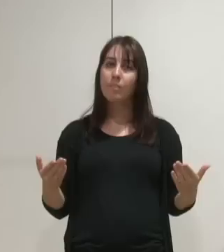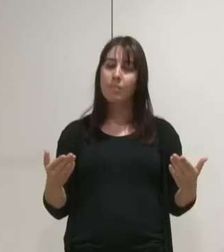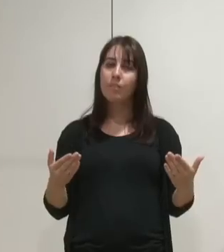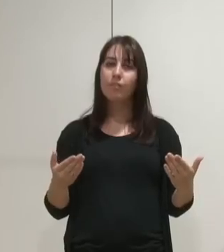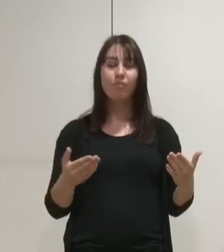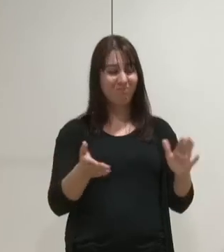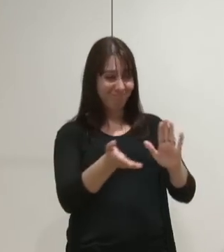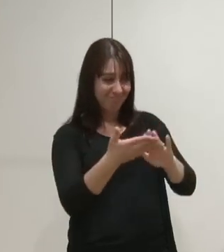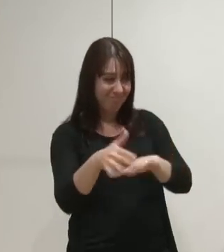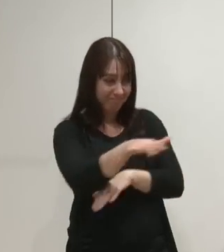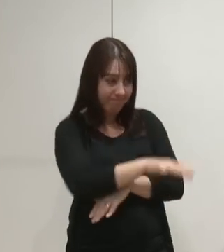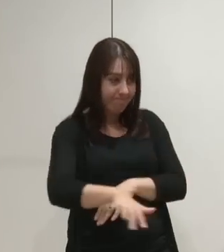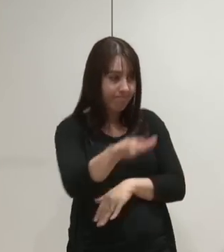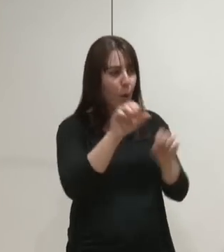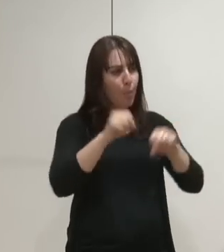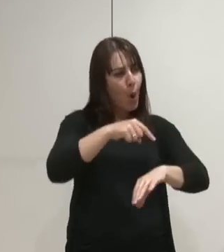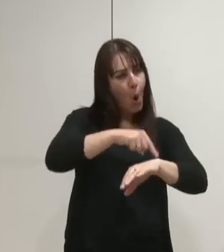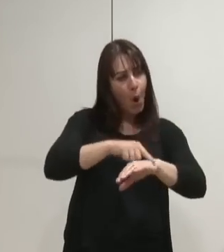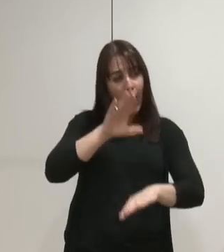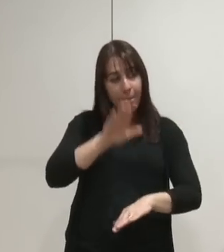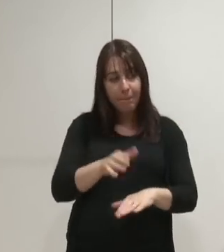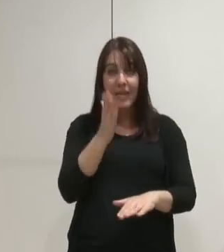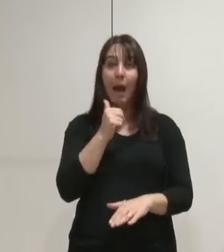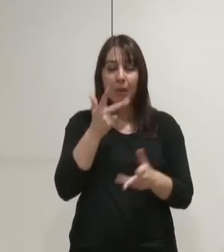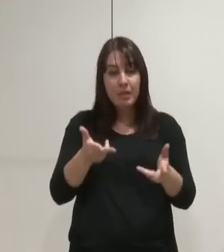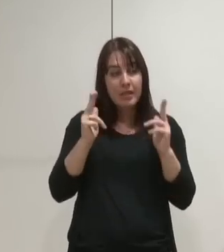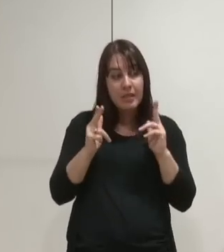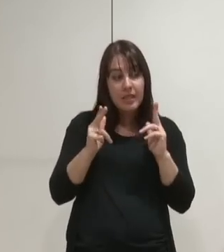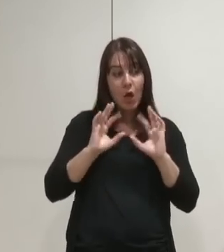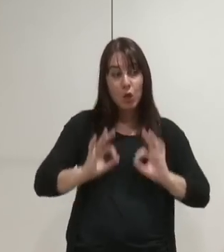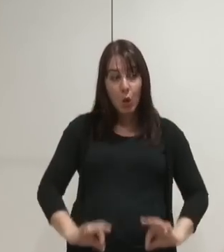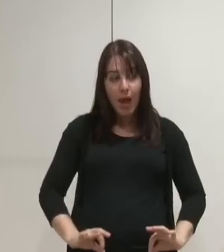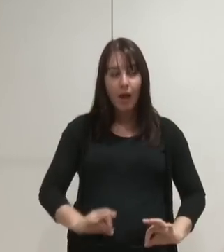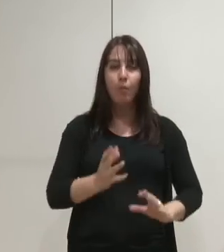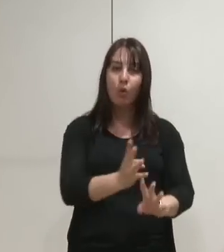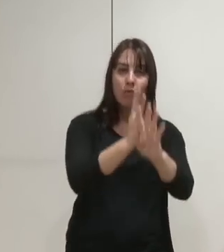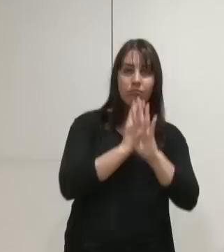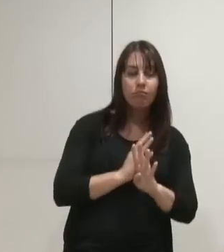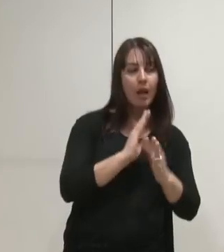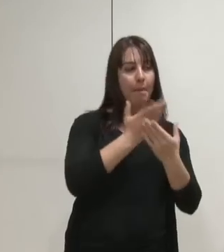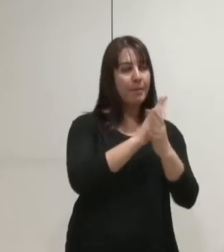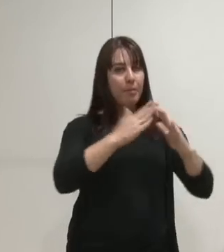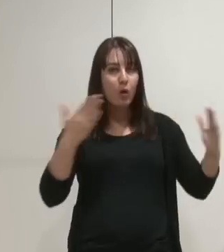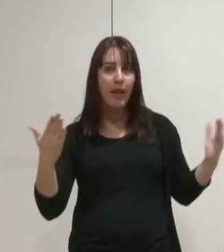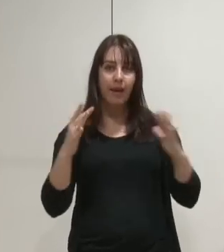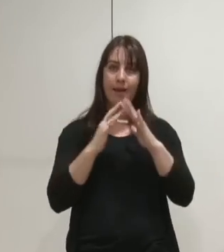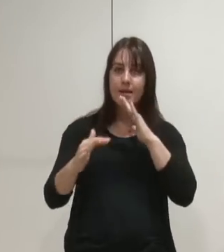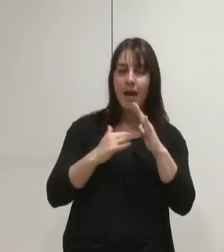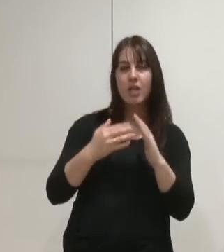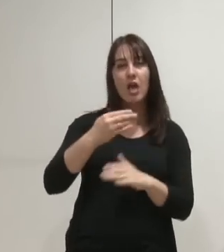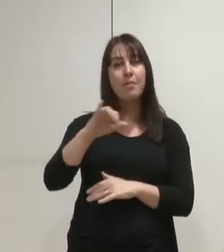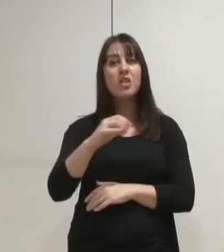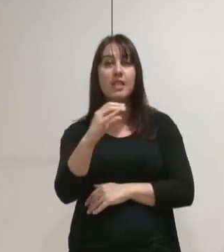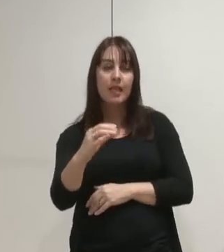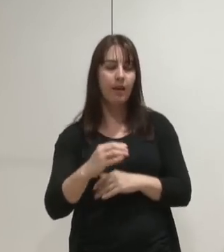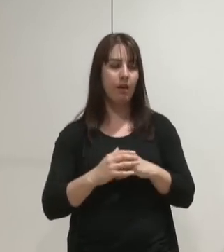effectivement estce qu'il est par exemple des horaires en scolaire l'après-midi pour les MJC ou pour les bibliothèques les crèches nous avons aussi